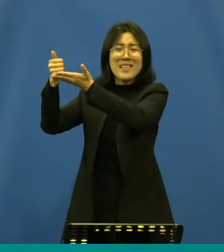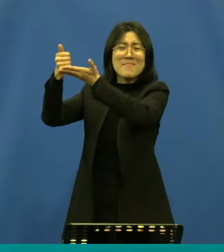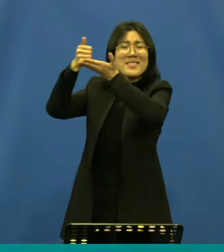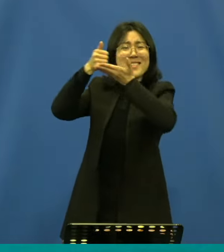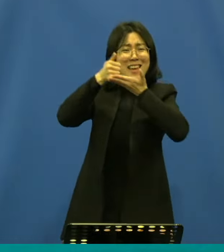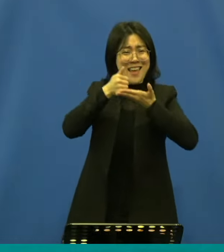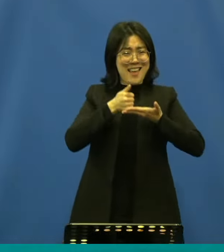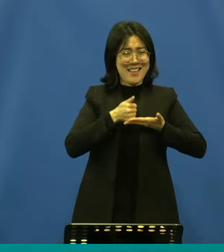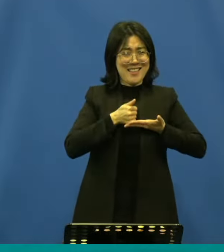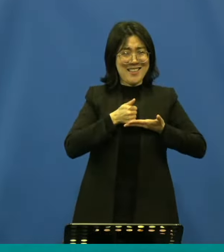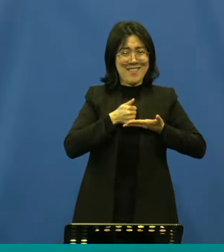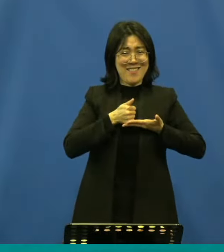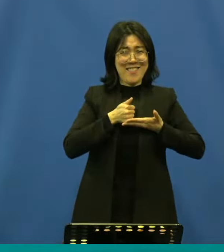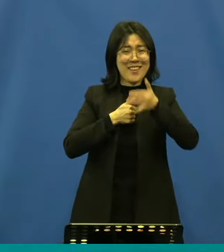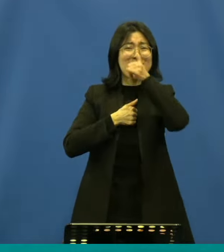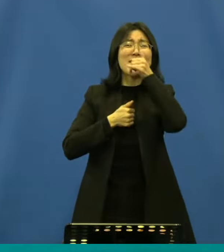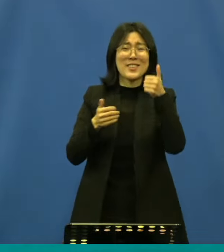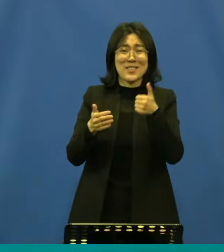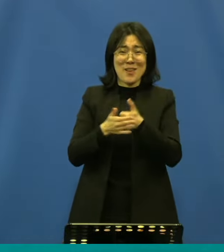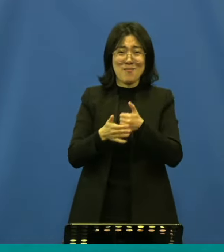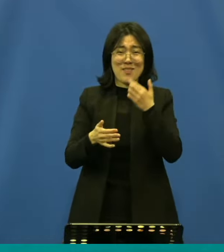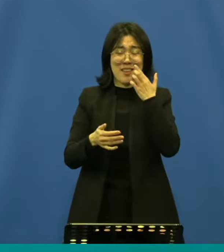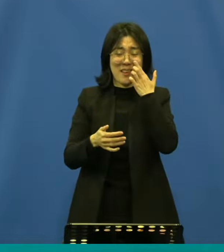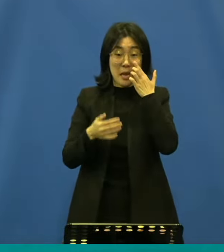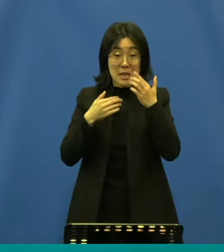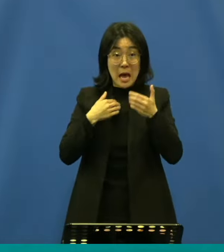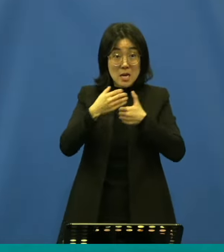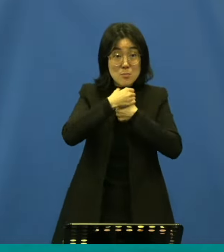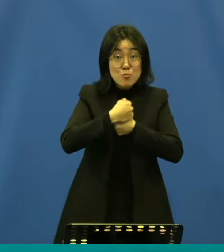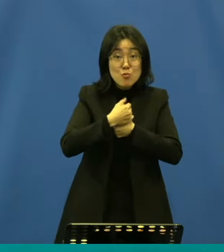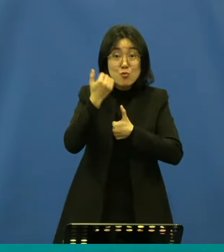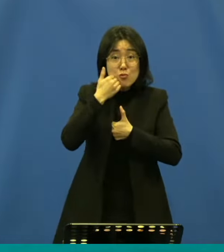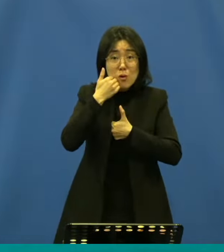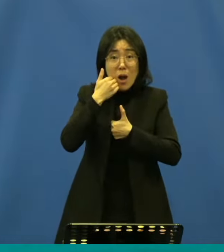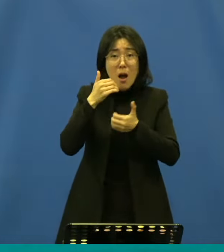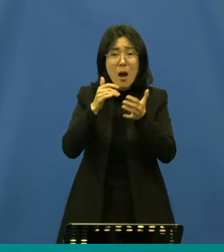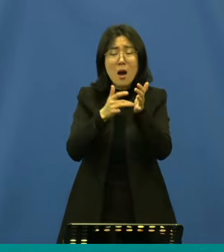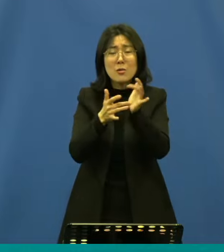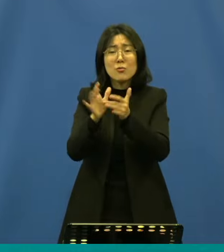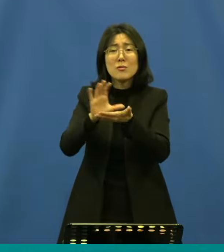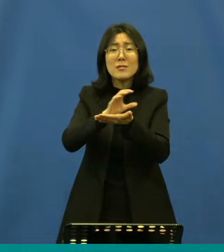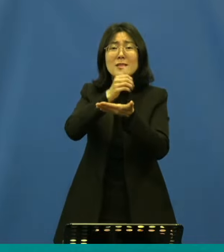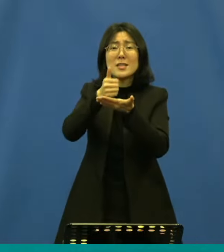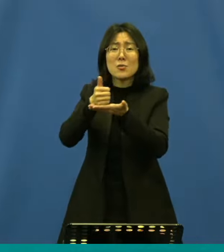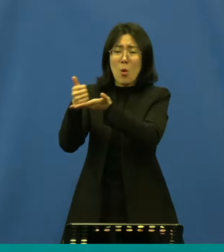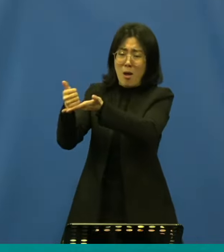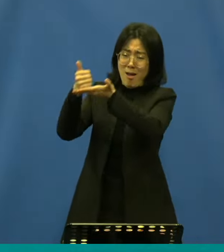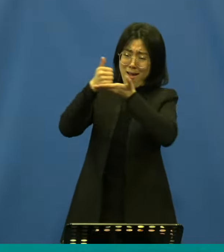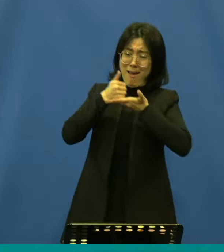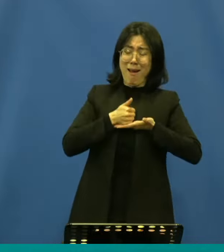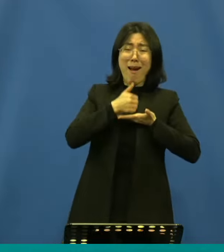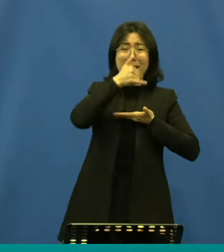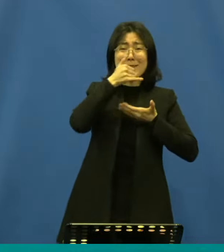나를 붙들고 있는 것은 나 자신이 아니라 그리스도이기 때문에, 내 안에 그리스도를 모시고 있기 때문에,